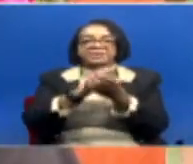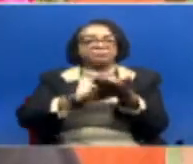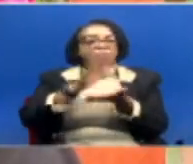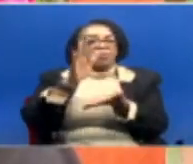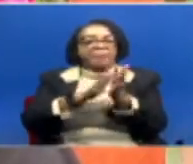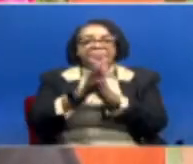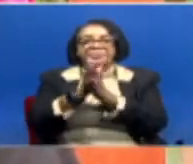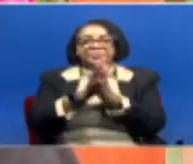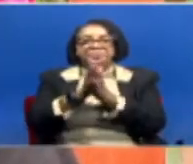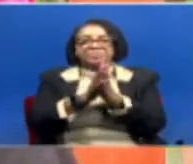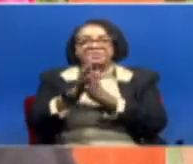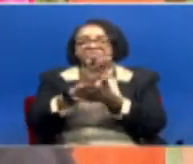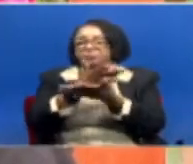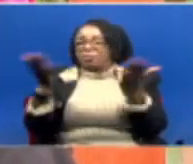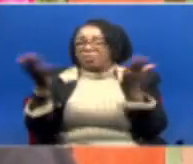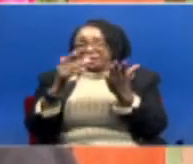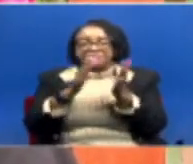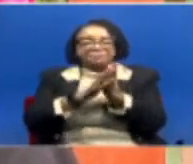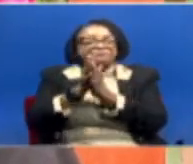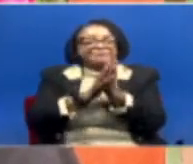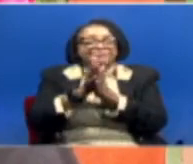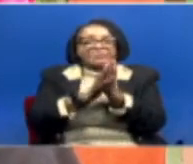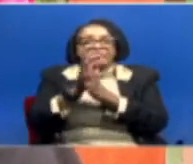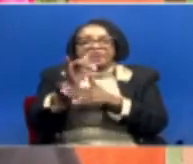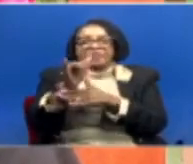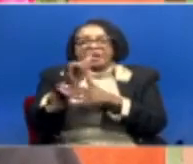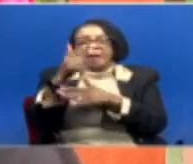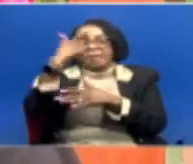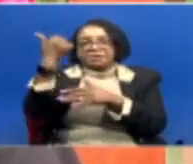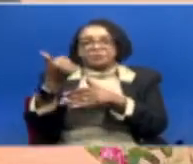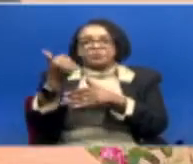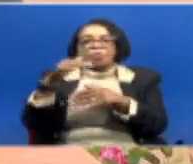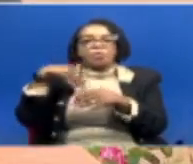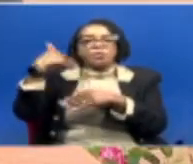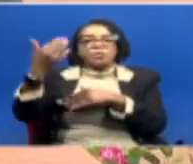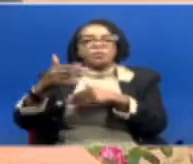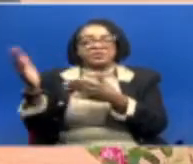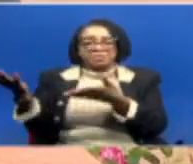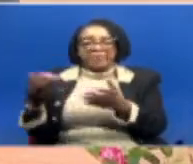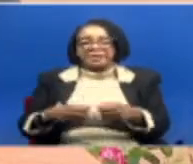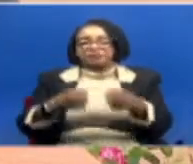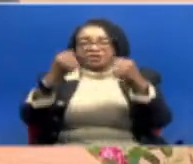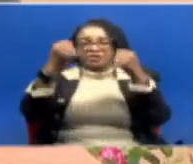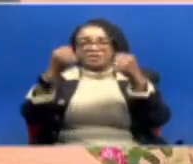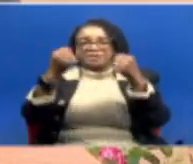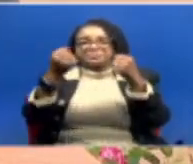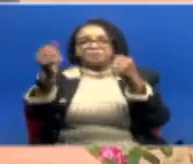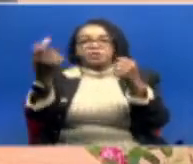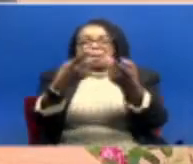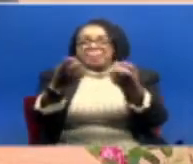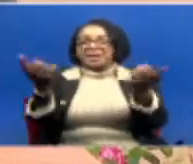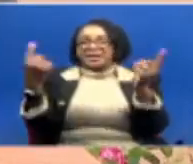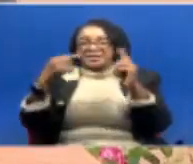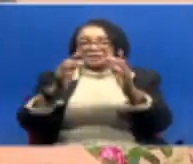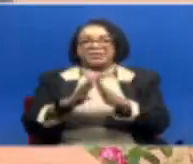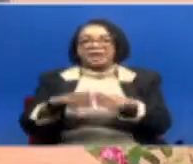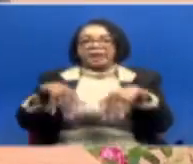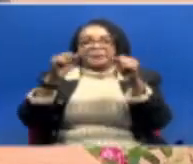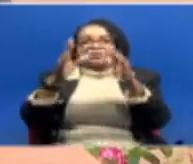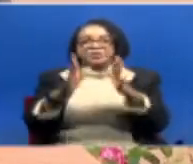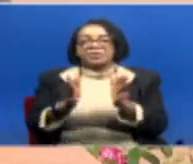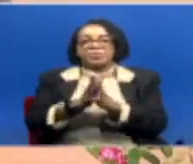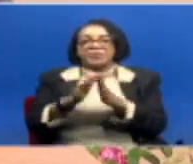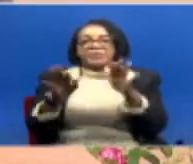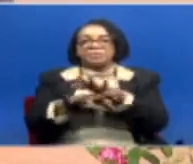alikuwa interested in cubing kwa shule yetu. Nilikuwa naletewa trophies hapo mbele ya parade. Head teacher na deputy